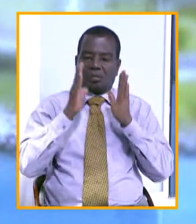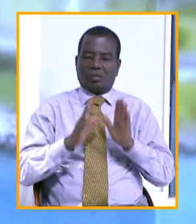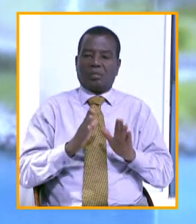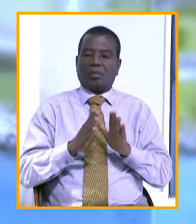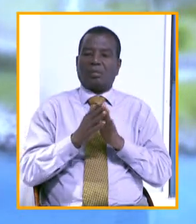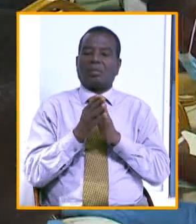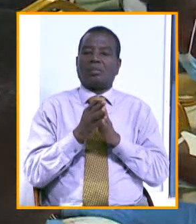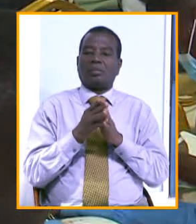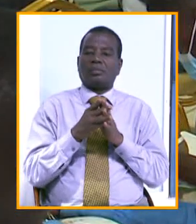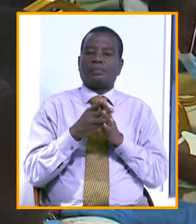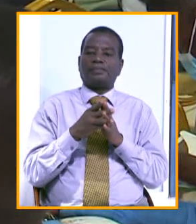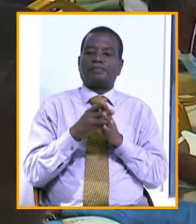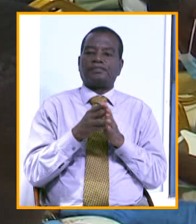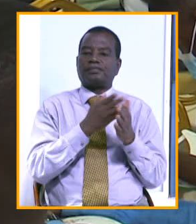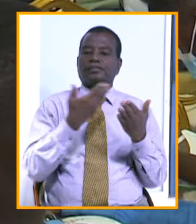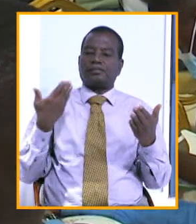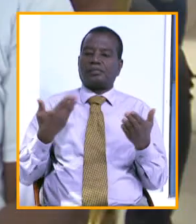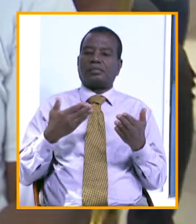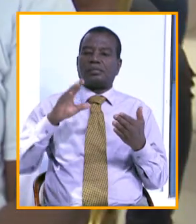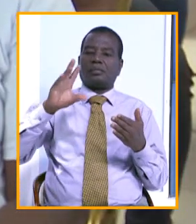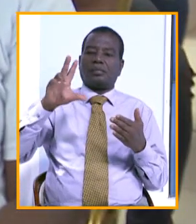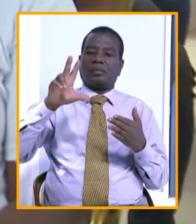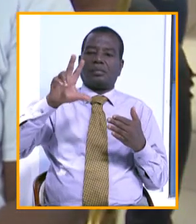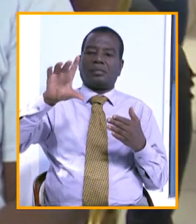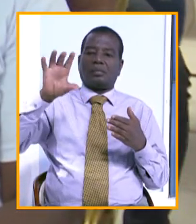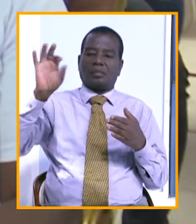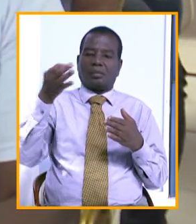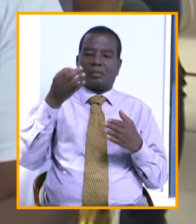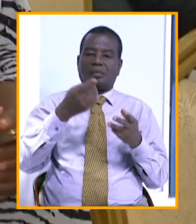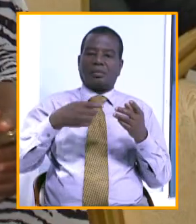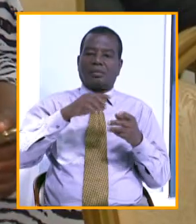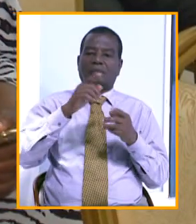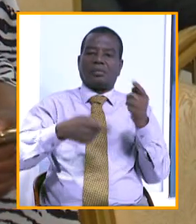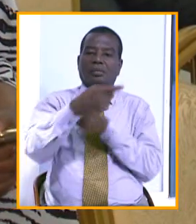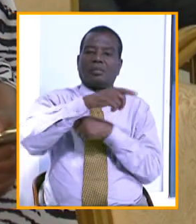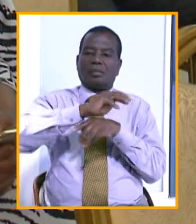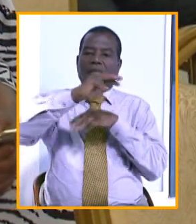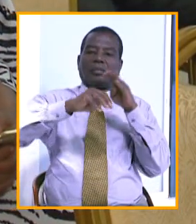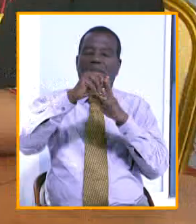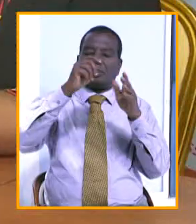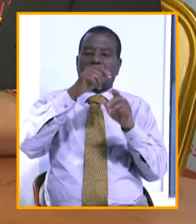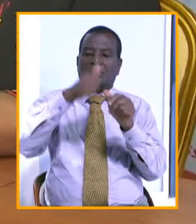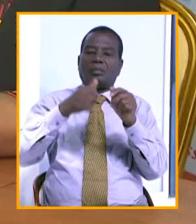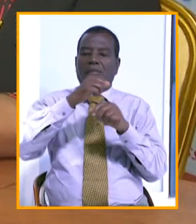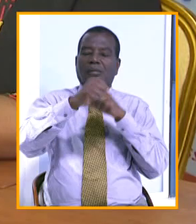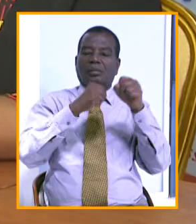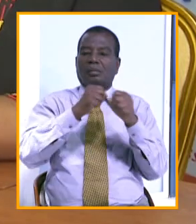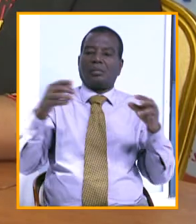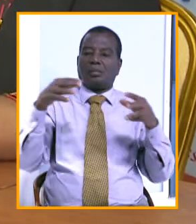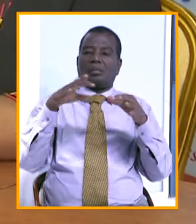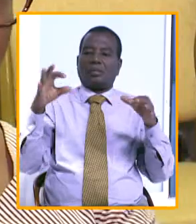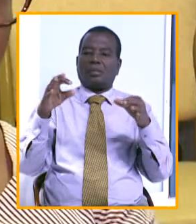Etia. En marge de la 39e Journée mondiale du consommateur, célébrée le 15 mars de chaque année, l'Union fédérale